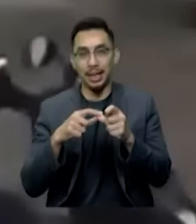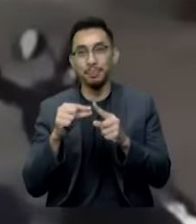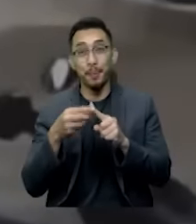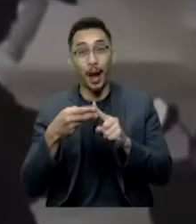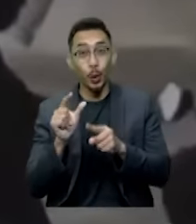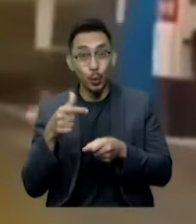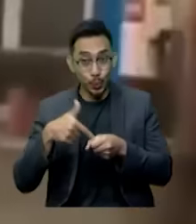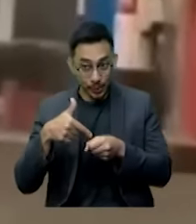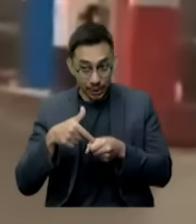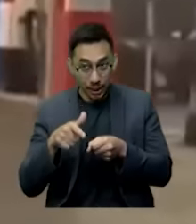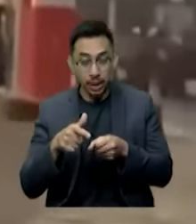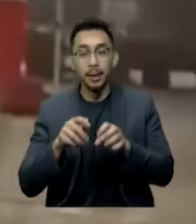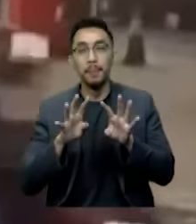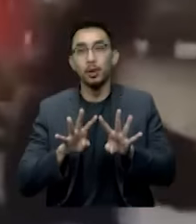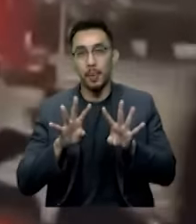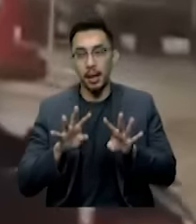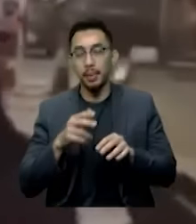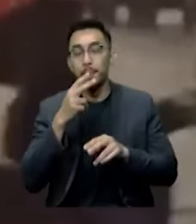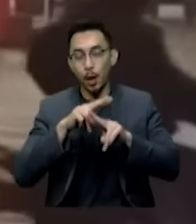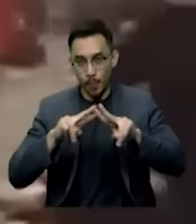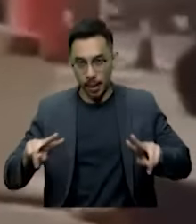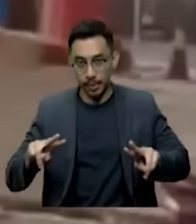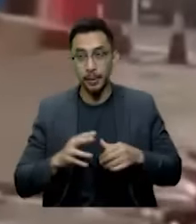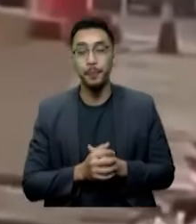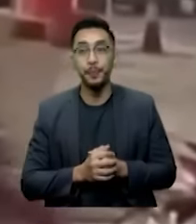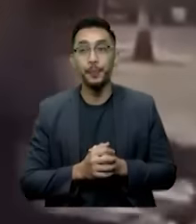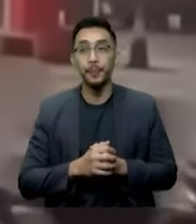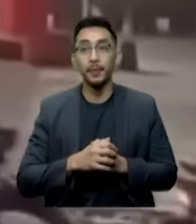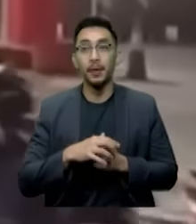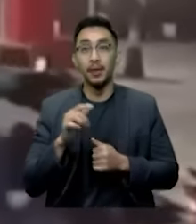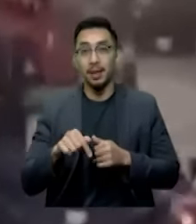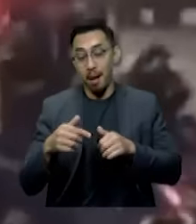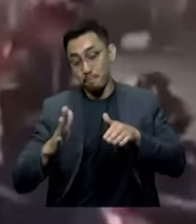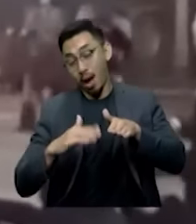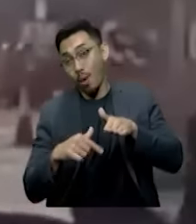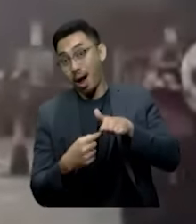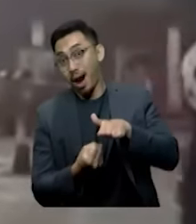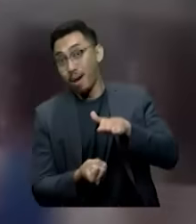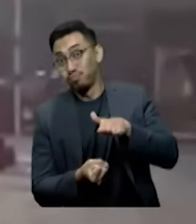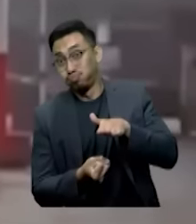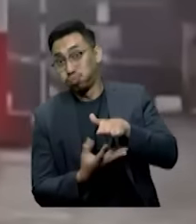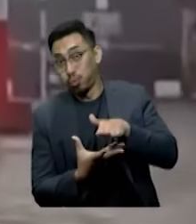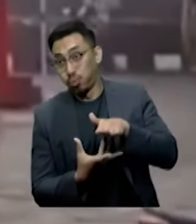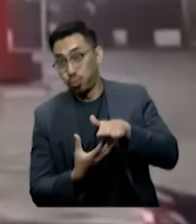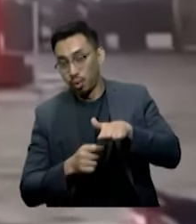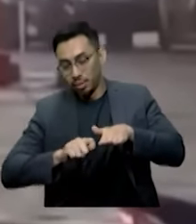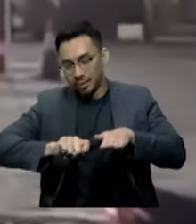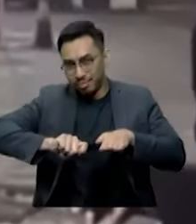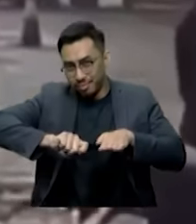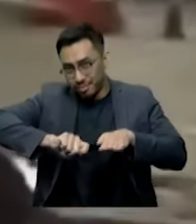Barat. Api tiba-tiba muncul pada bagian bawah minibus saat sopir menyalakan mesin mobil setelah mengisi bahan